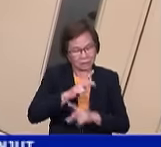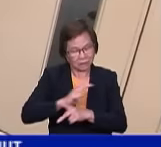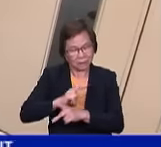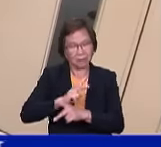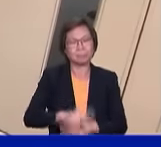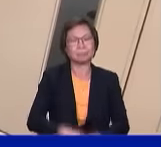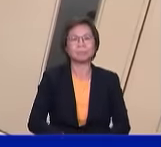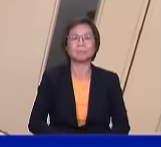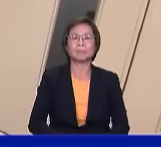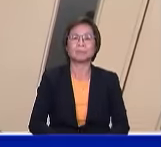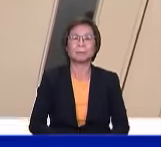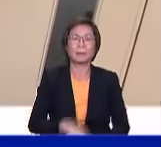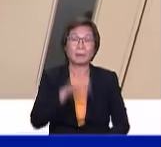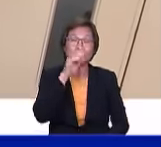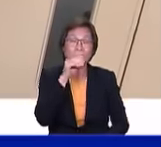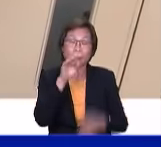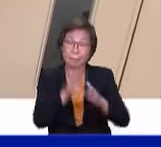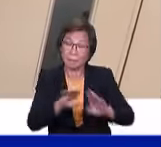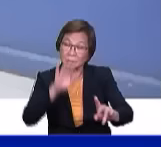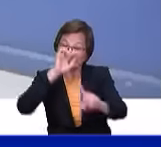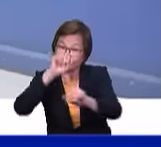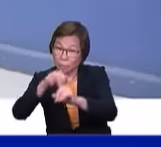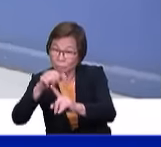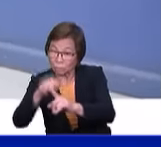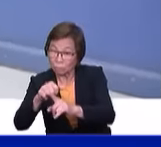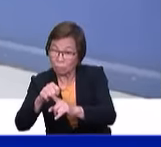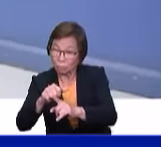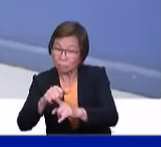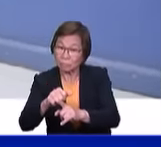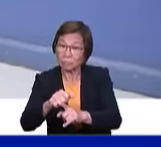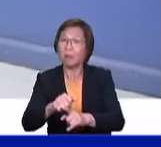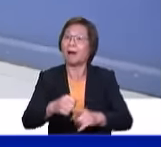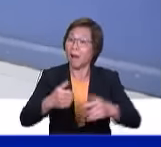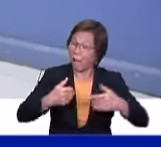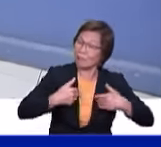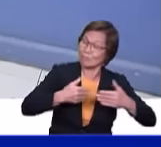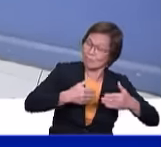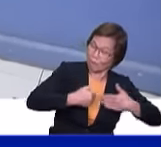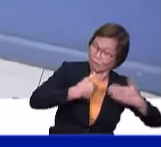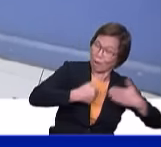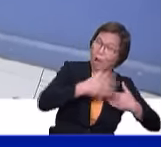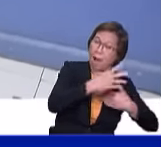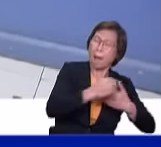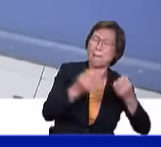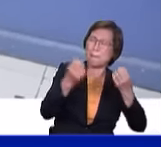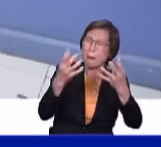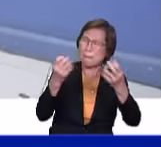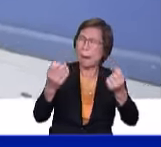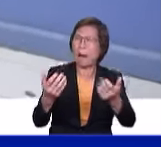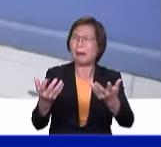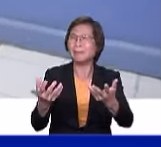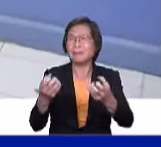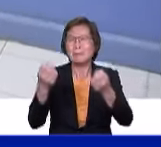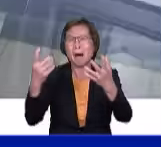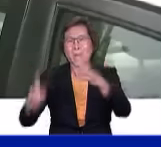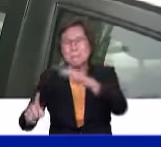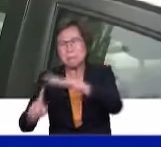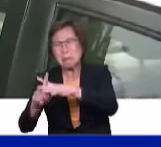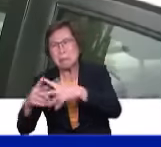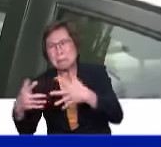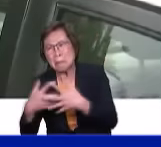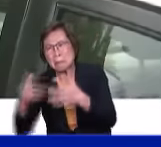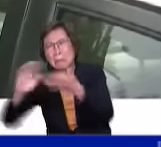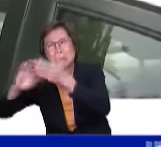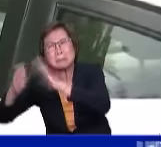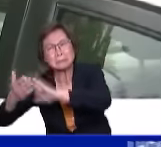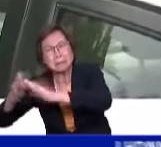Bila kita cakap tentang berita palsu, bukan hanya perkara yang menggembirakan, tetapi kebanyakannya perkara-perkara yang memberikan, menimbulkan ketakutan